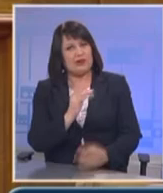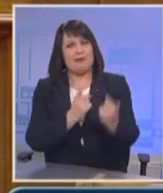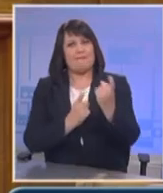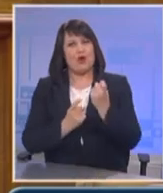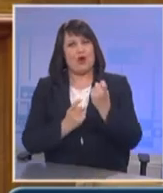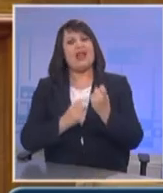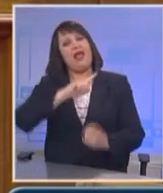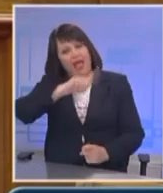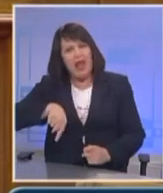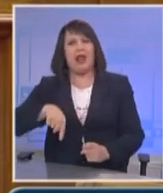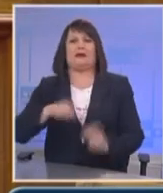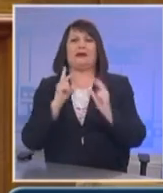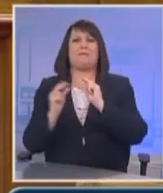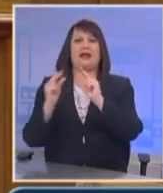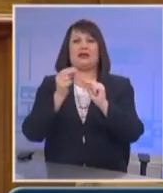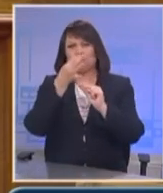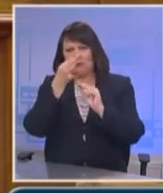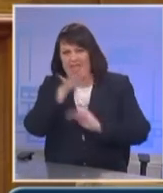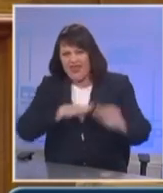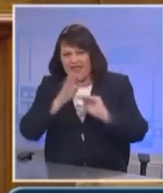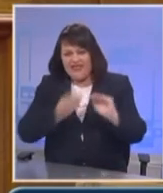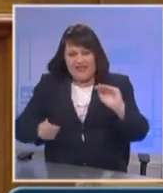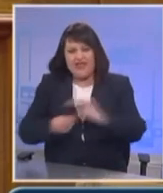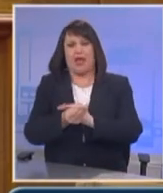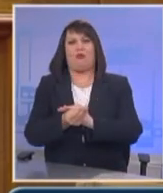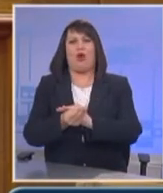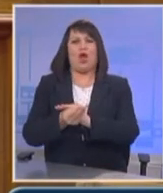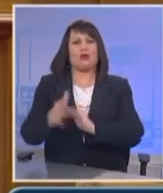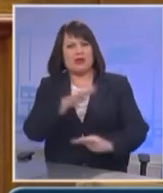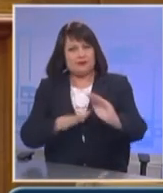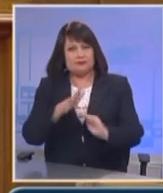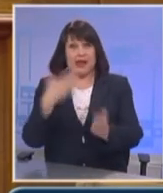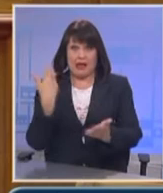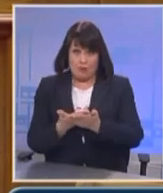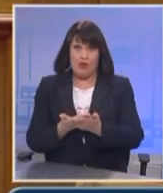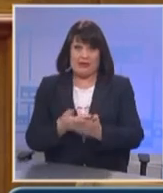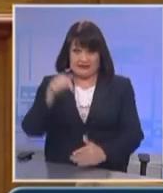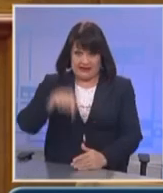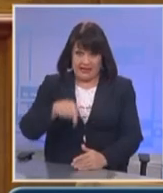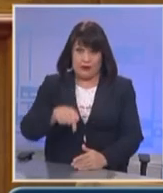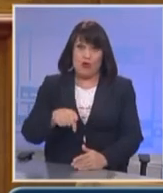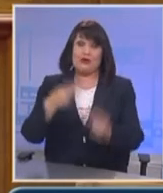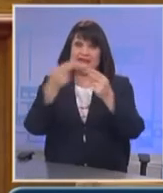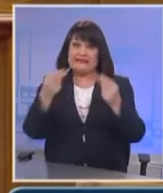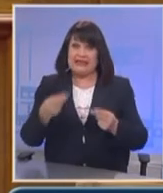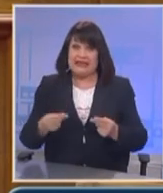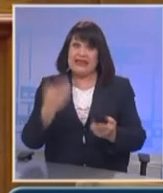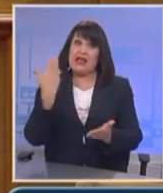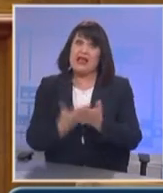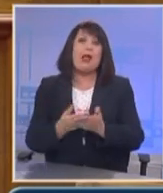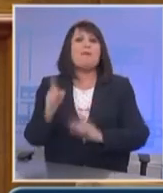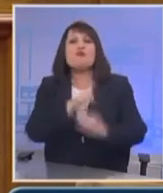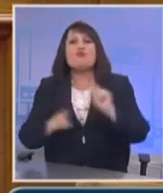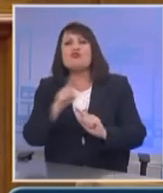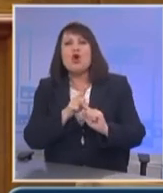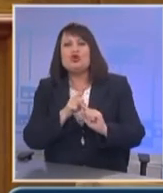Ναι, ελάτε να μιλήσουμε για τη διαπλοκή εδώ σε αυτή την αίθουσα, για να αποδείξουμε και να τεκμηριώσουμε ποιο είναι το τρίγωνο της